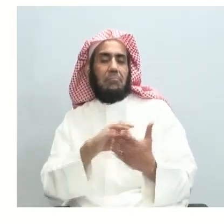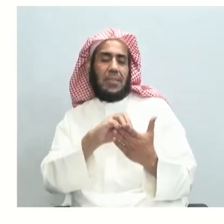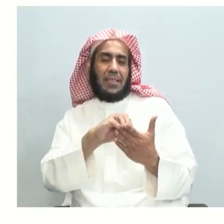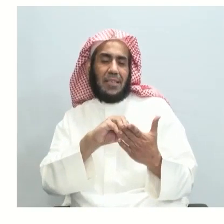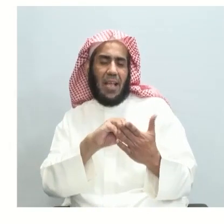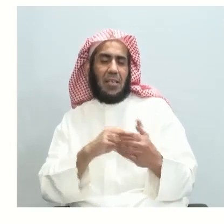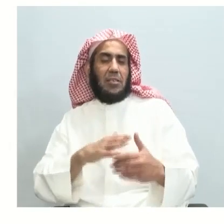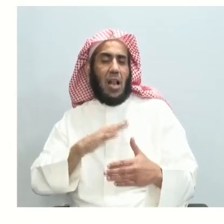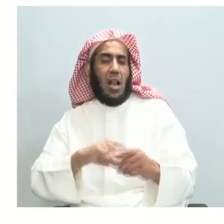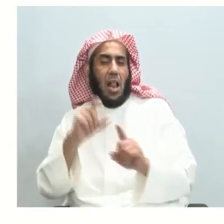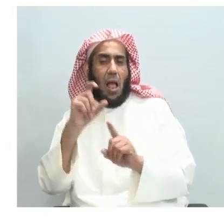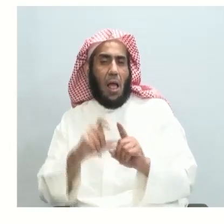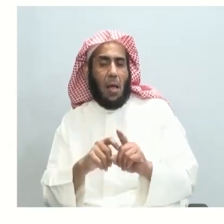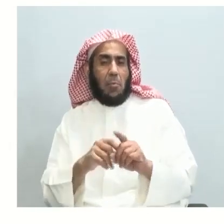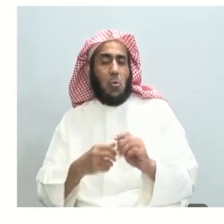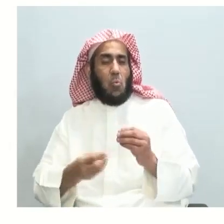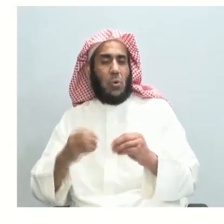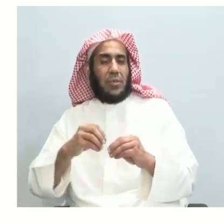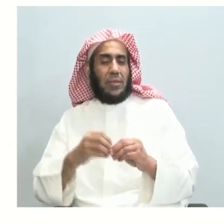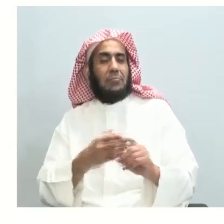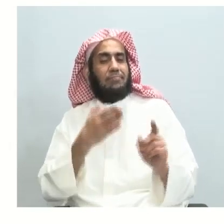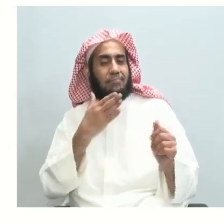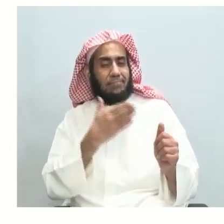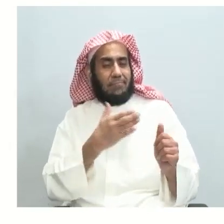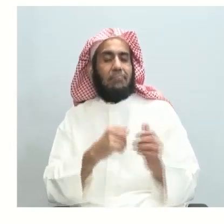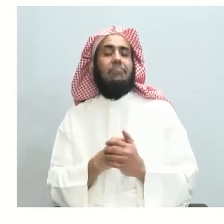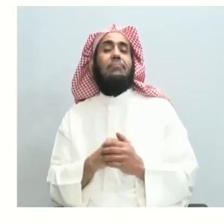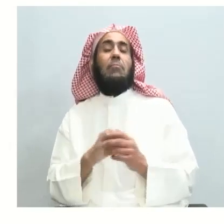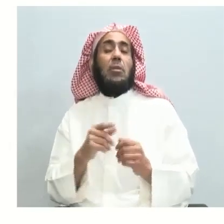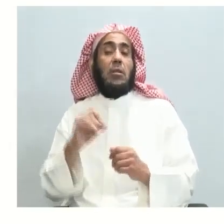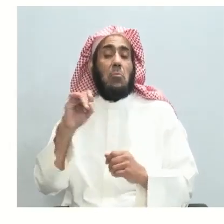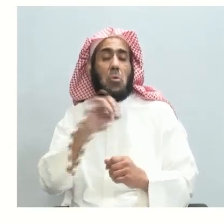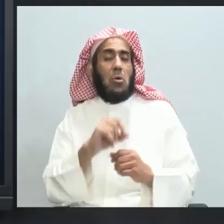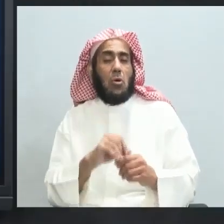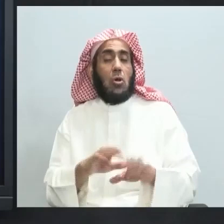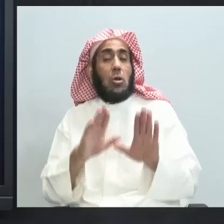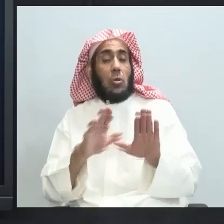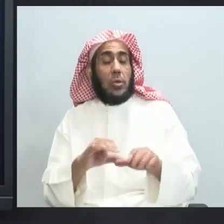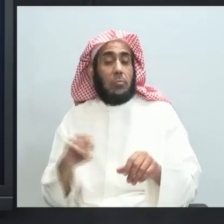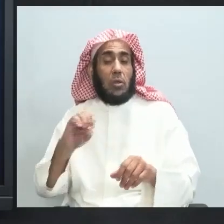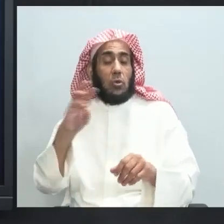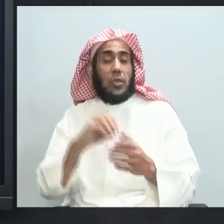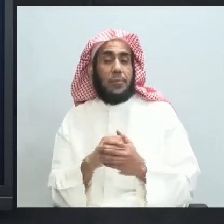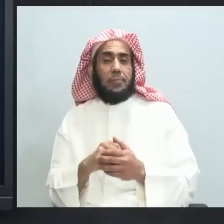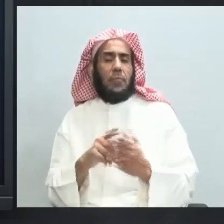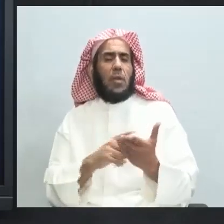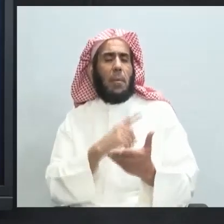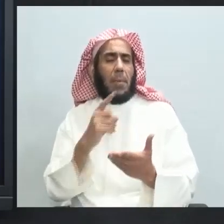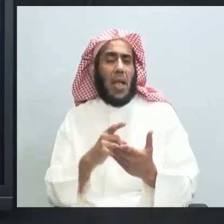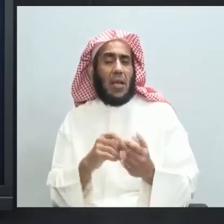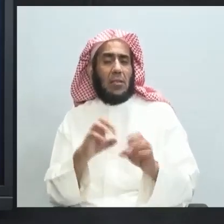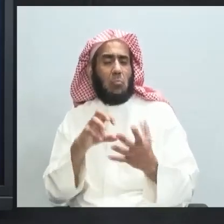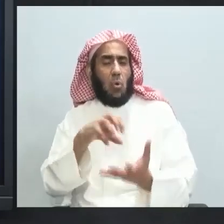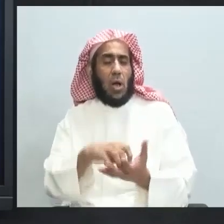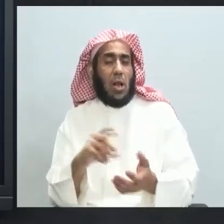للعميل وزياده ولائه لان المنظمه كما ذكرنا حينما تتواجد المنظمه في بيئه العميل الحديثه